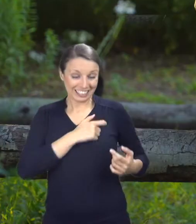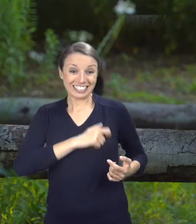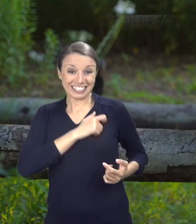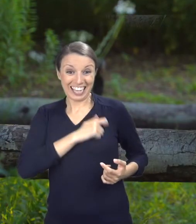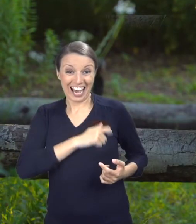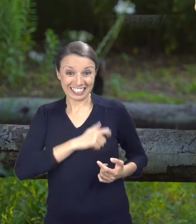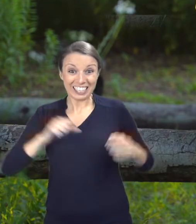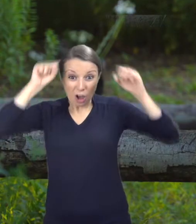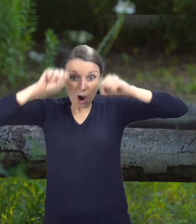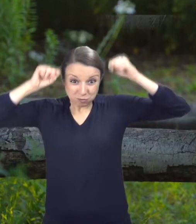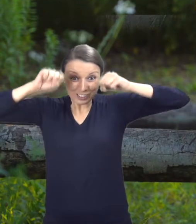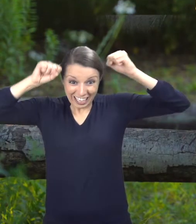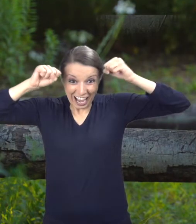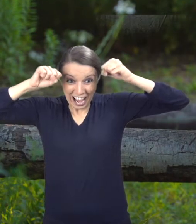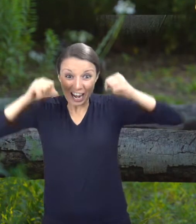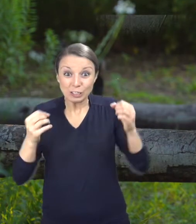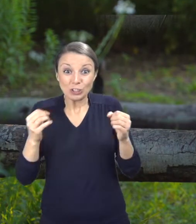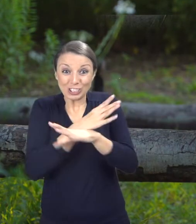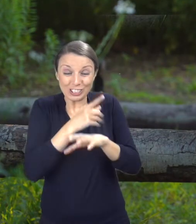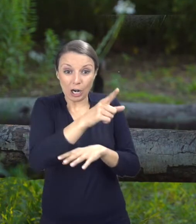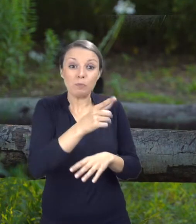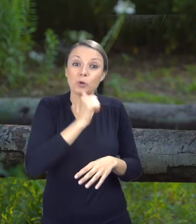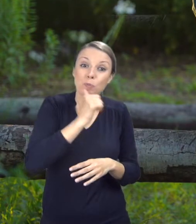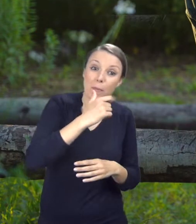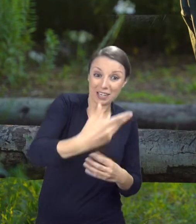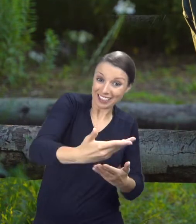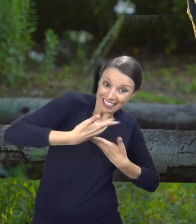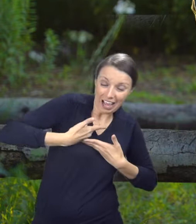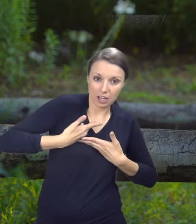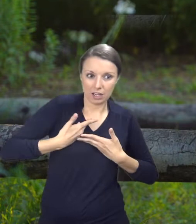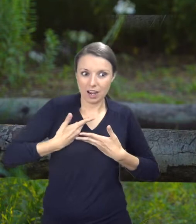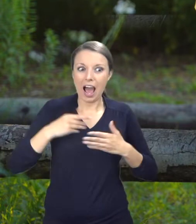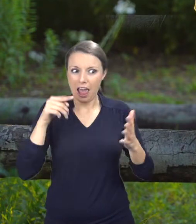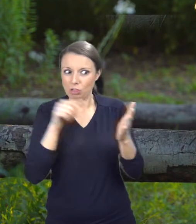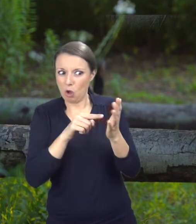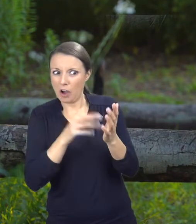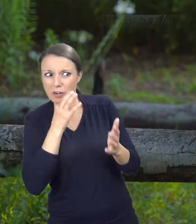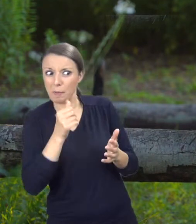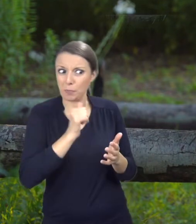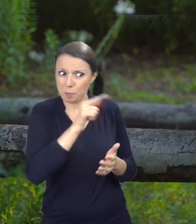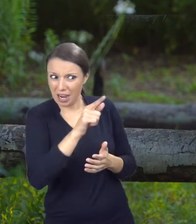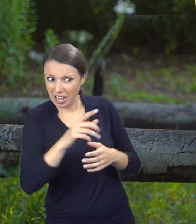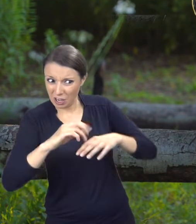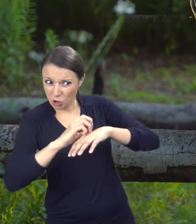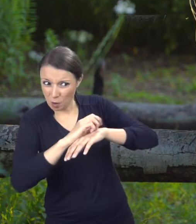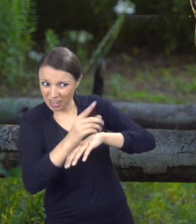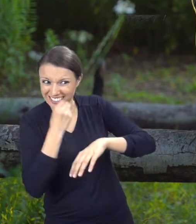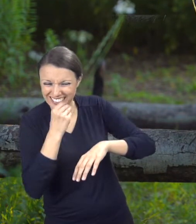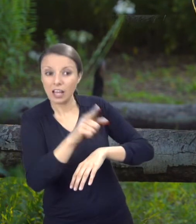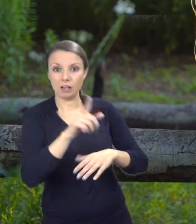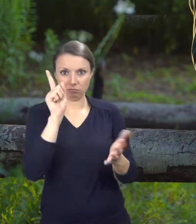Tu w przypadku Indianina zjadł tego robala ze smakiem, więc ja musiałem to zrobić, oczywiście to nie był jedyny frykas. Okazuje się, że w zasadzie w